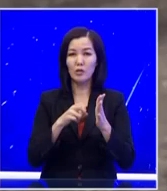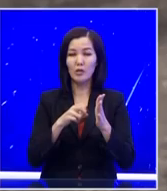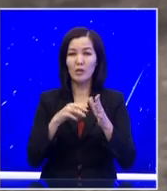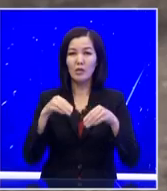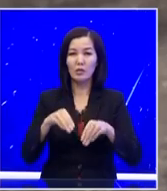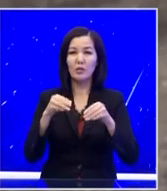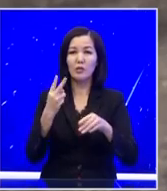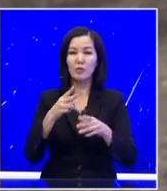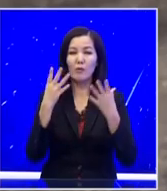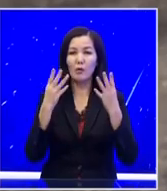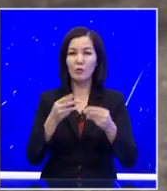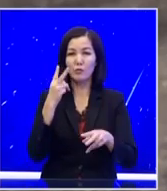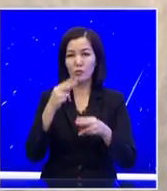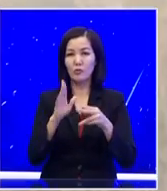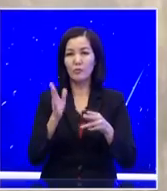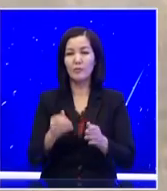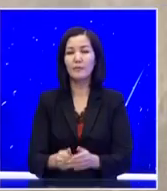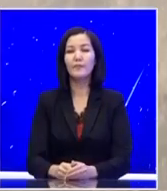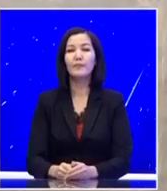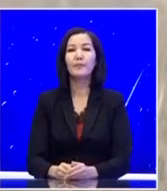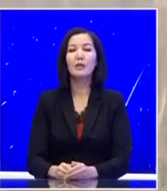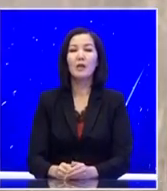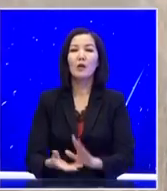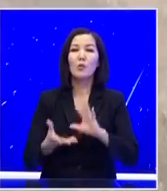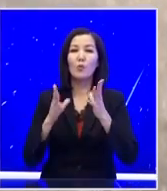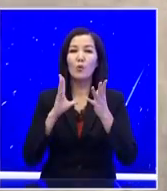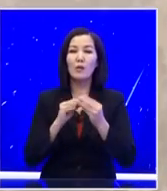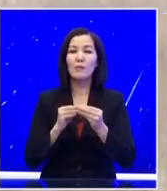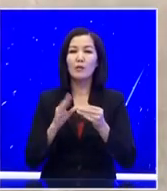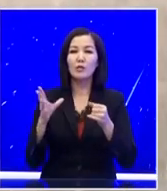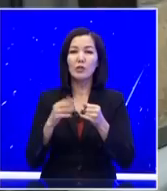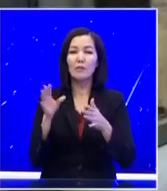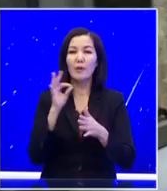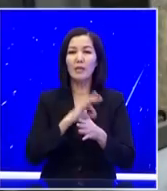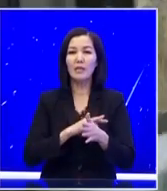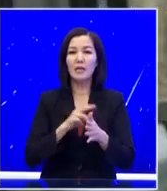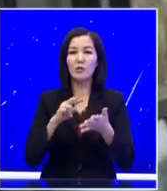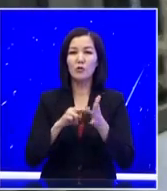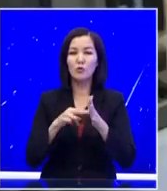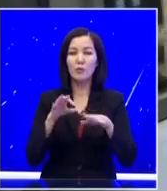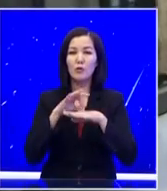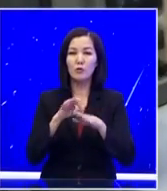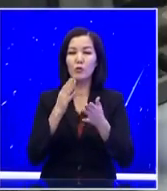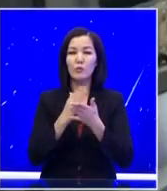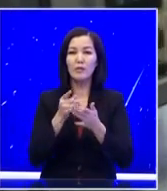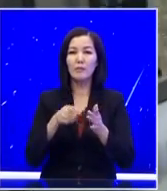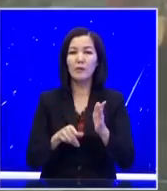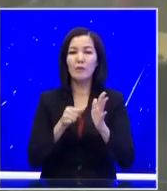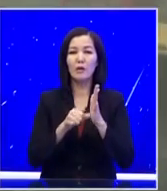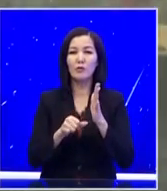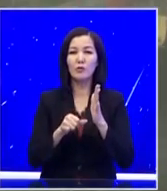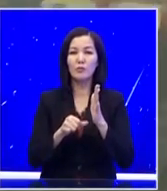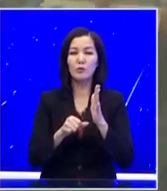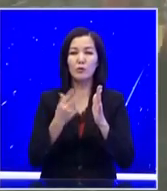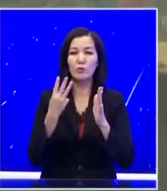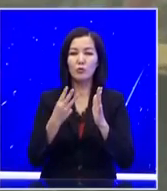бір 20 күннің ішінде пасетті біз бітіреміз. Аудан көлемінде игерілетін алқаптағы жұмыстар жоспарлы жүріп жатыр. 1063 гектар